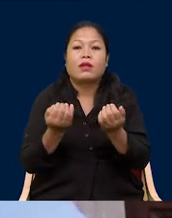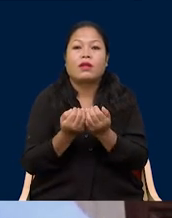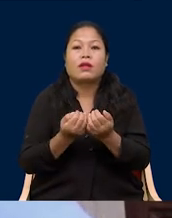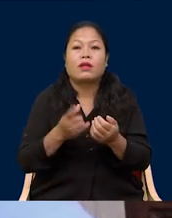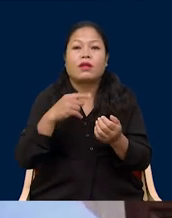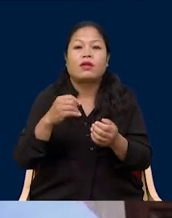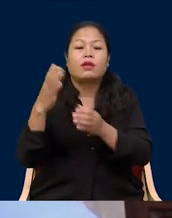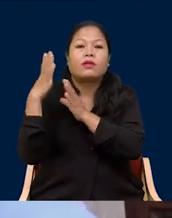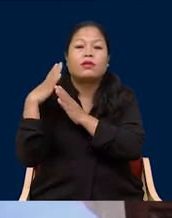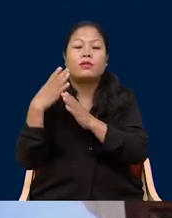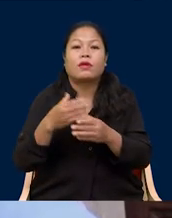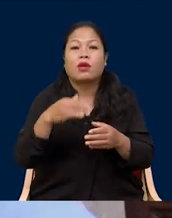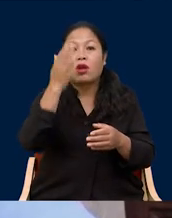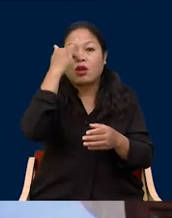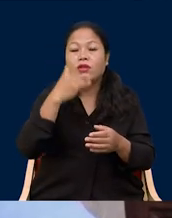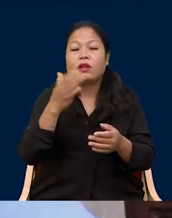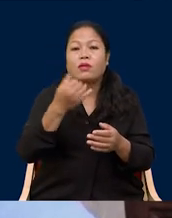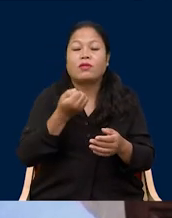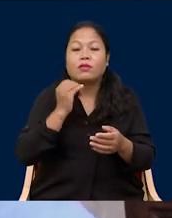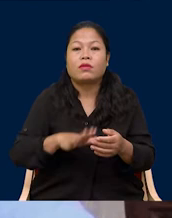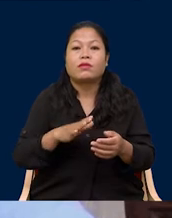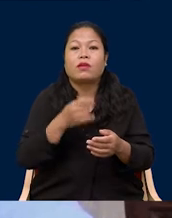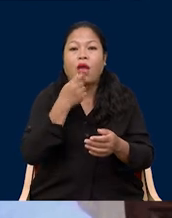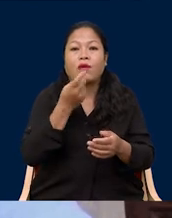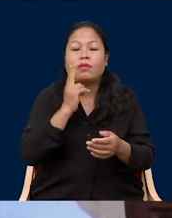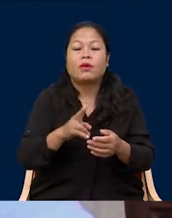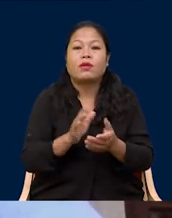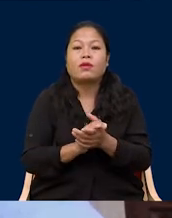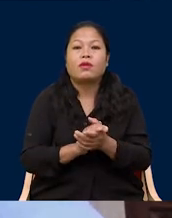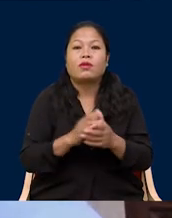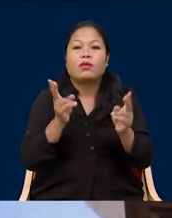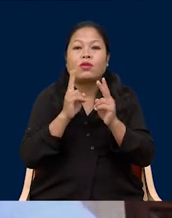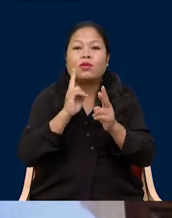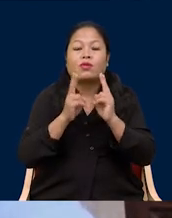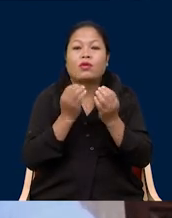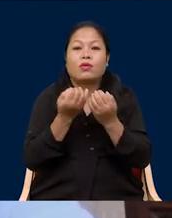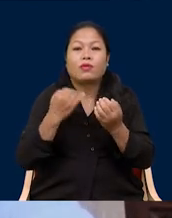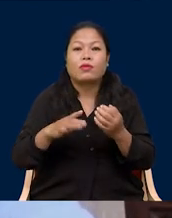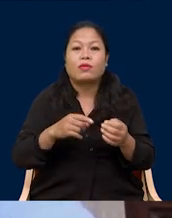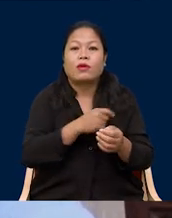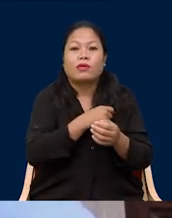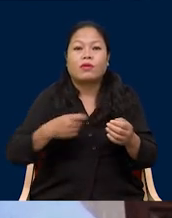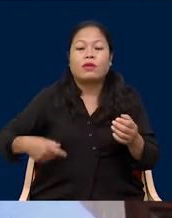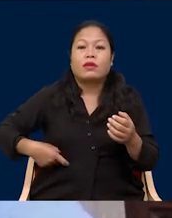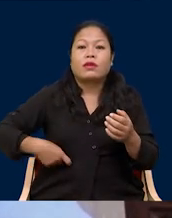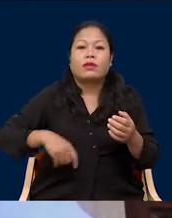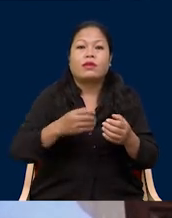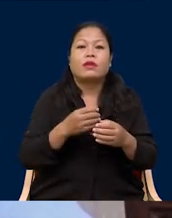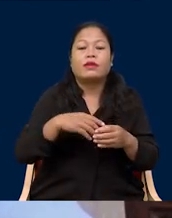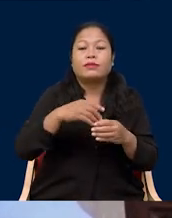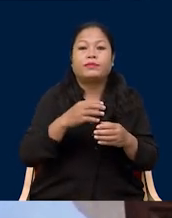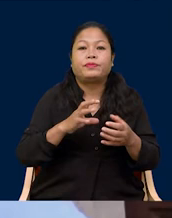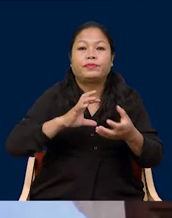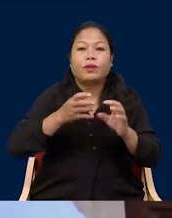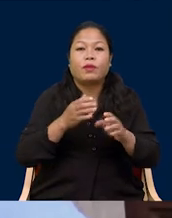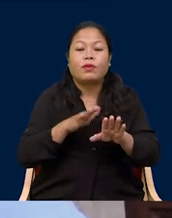गर्दा एउटा रेस्पोन्सिबल बिजनेस सेक्टर कसरी ल्याउन सकिन्छ भन्ने कुराहरू पनि बिजनेस सेक्टरहरूसँग पनि कुराहरू भइरहेको छ, फेसन इन्डस्ट्रीहरूसँग पनि हामी